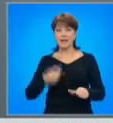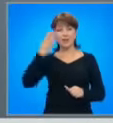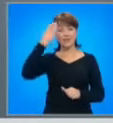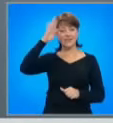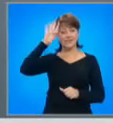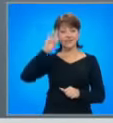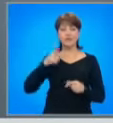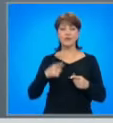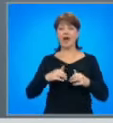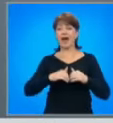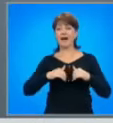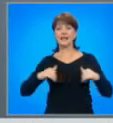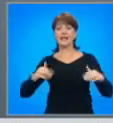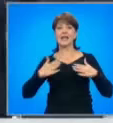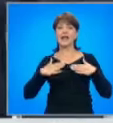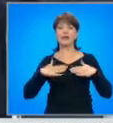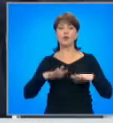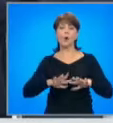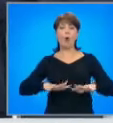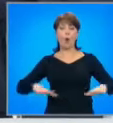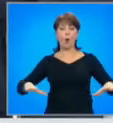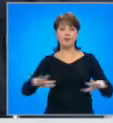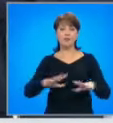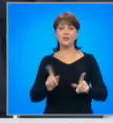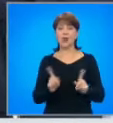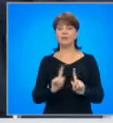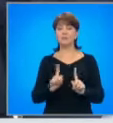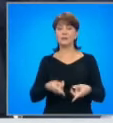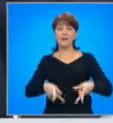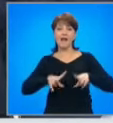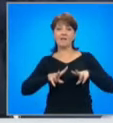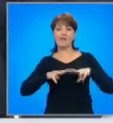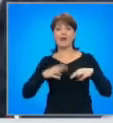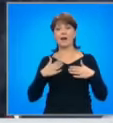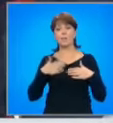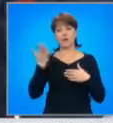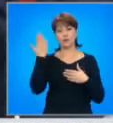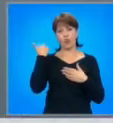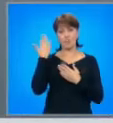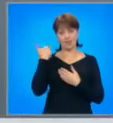разчлени нашето общество. Не можем да върнем миналото, каза Путин в речта си преди това.